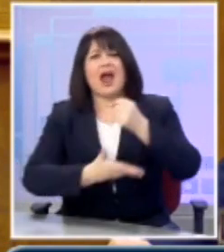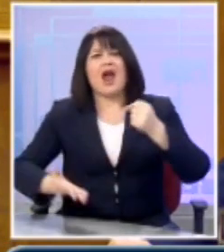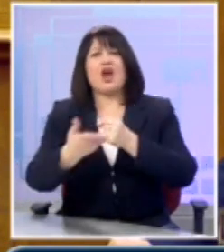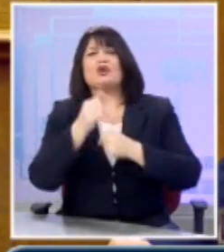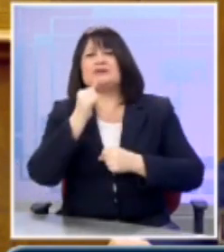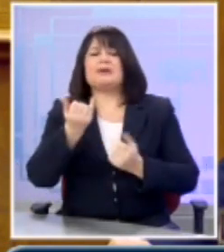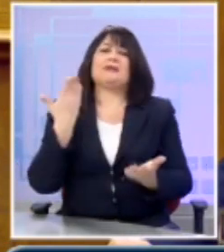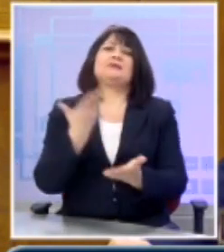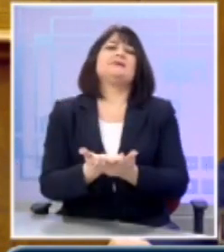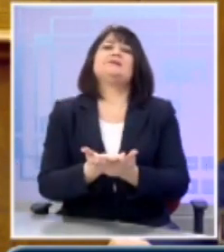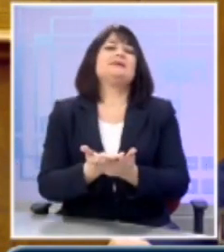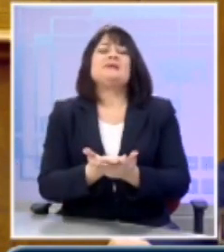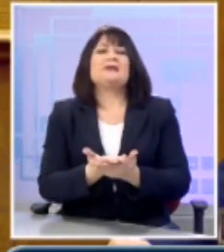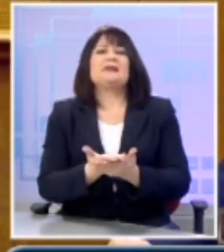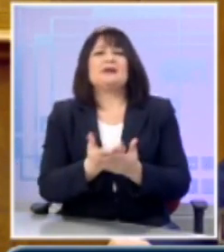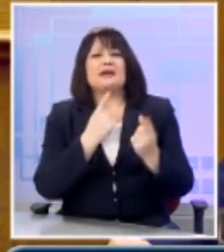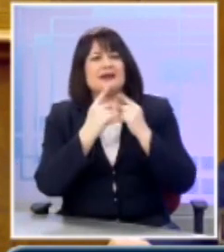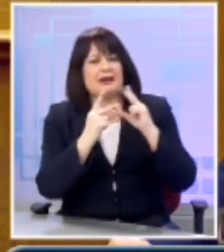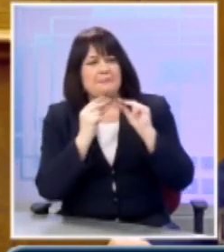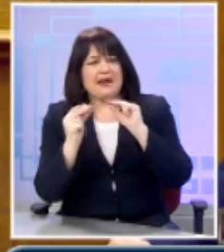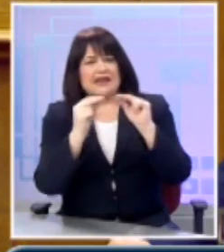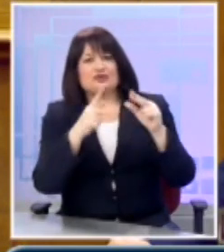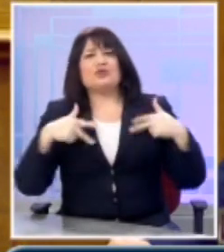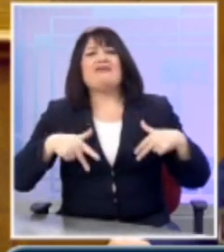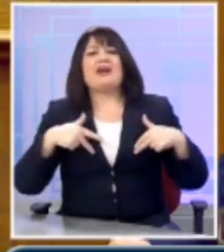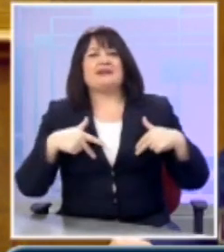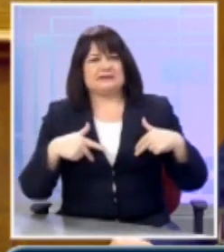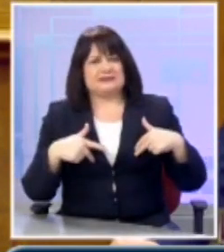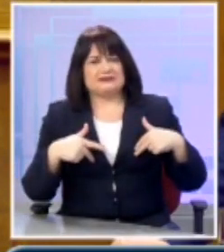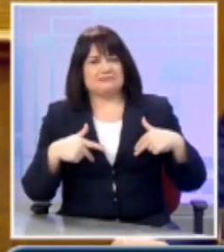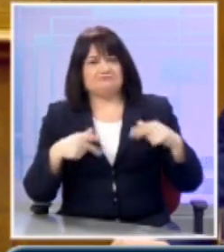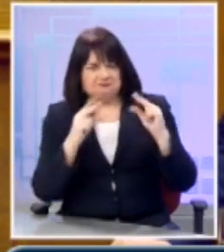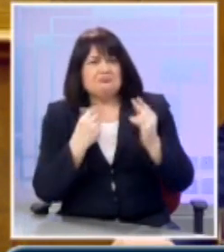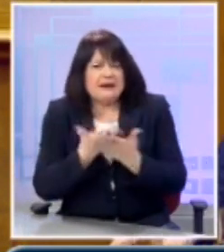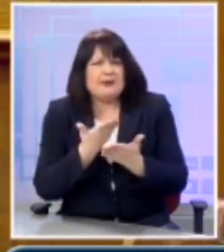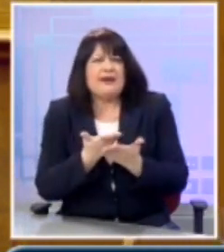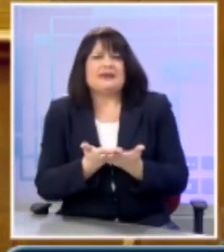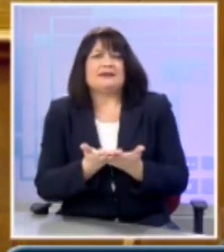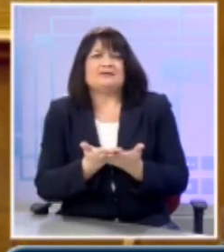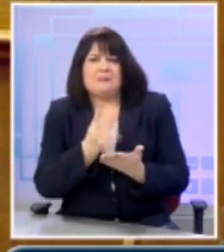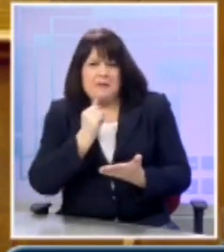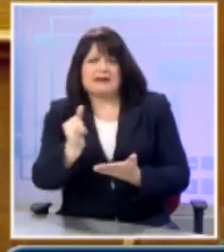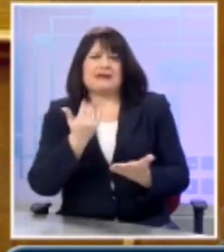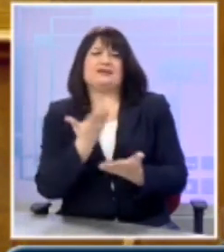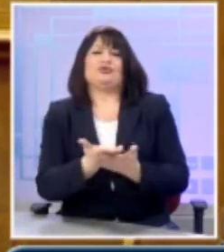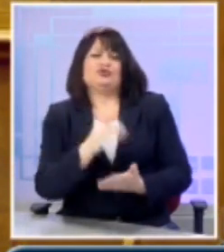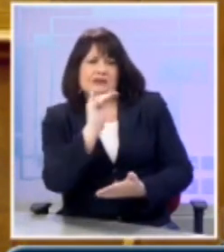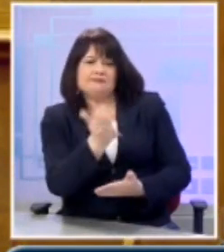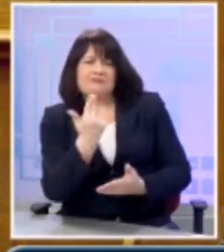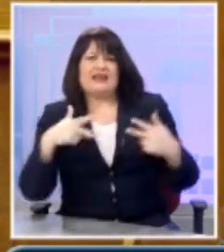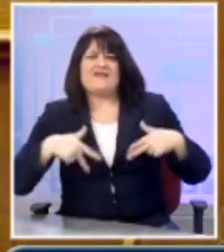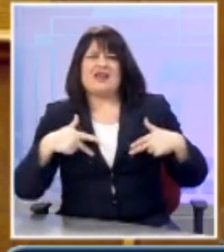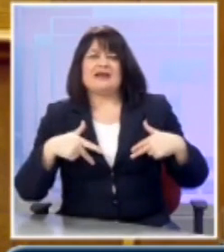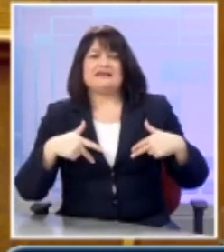αίτημα να συνομιλήσουν με την κυβέρνηση. Και το αίτημα το ανώτερο όλων